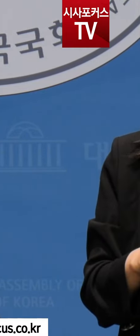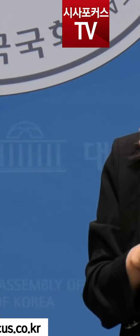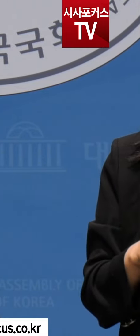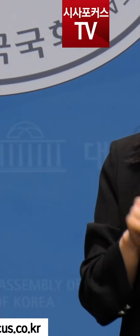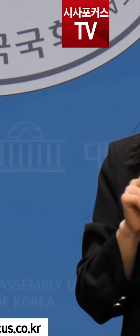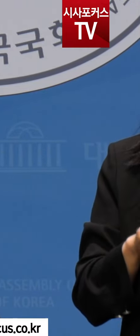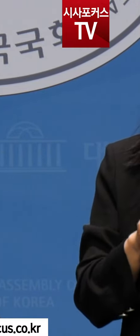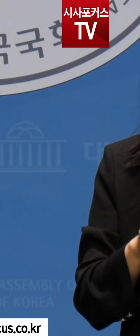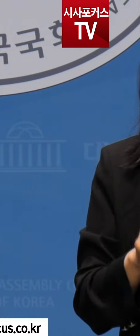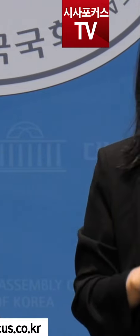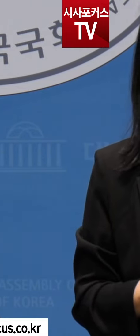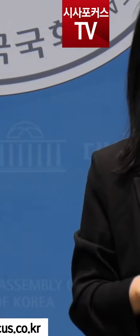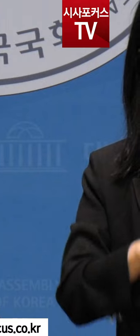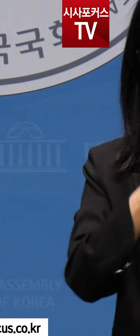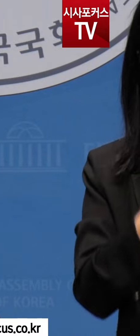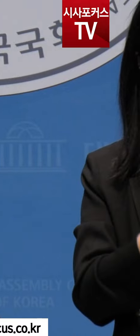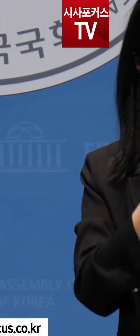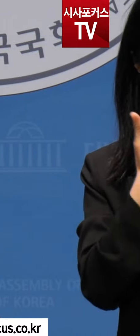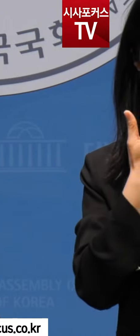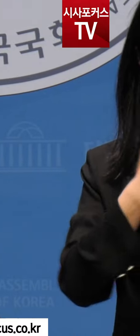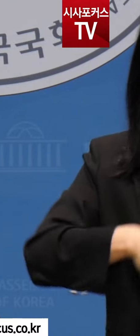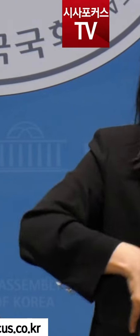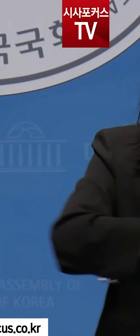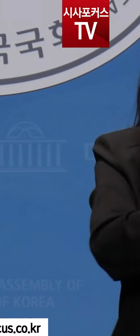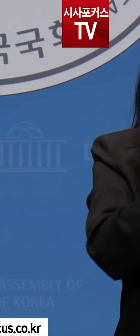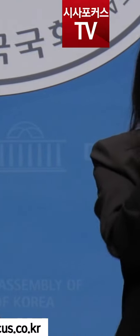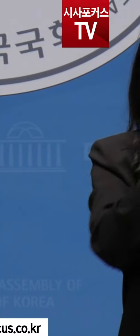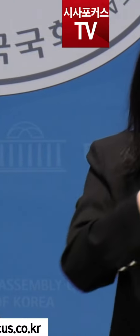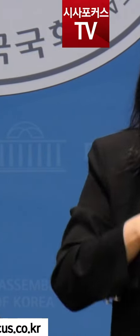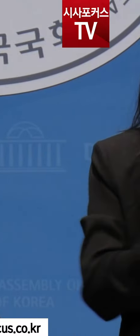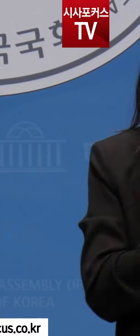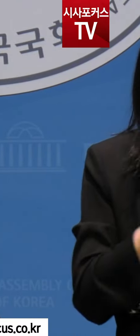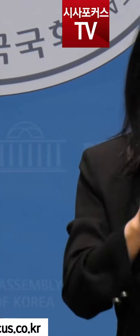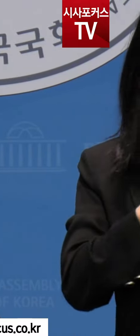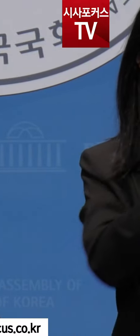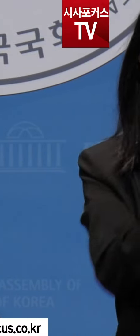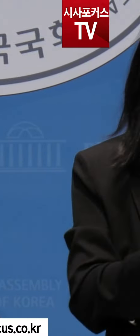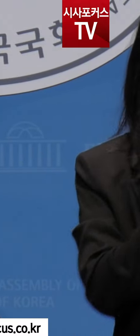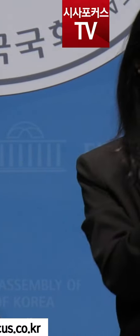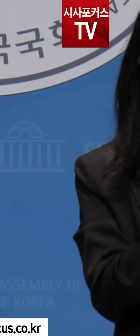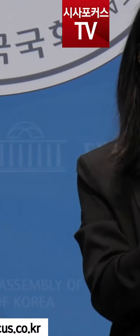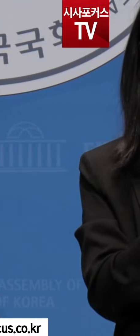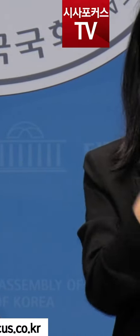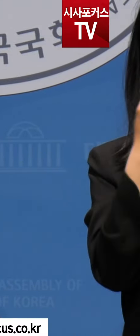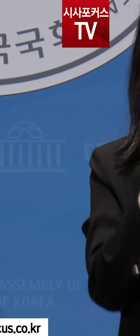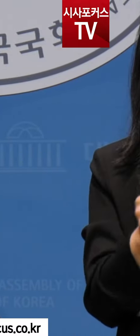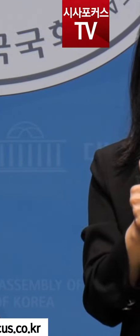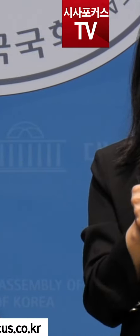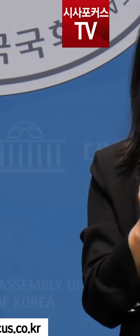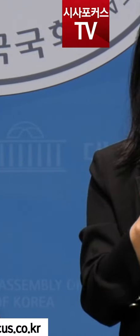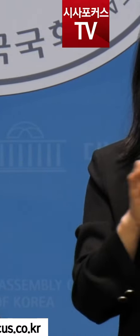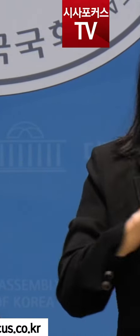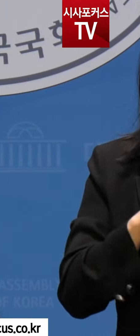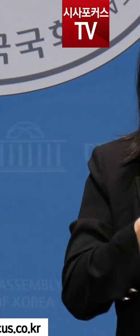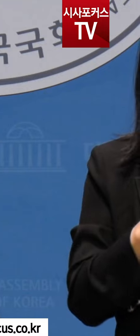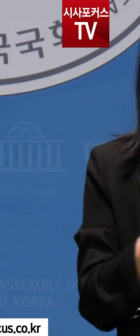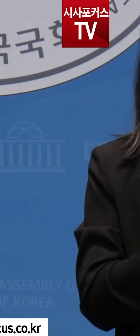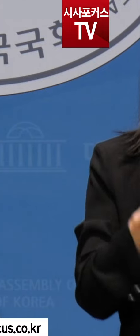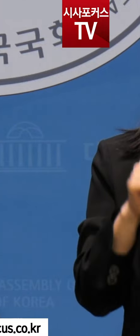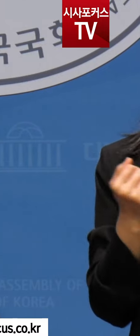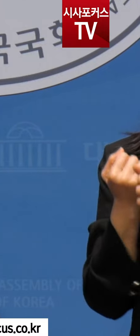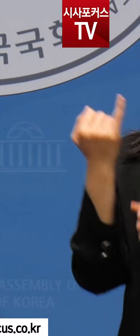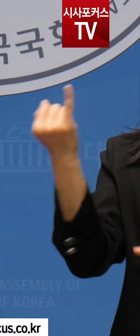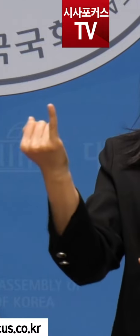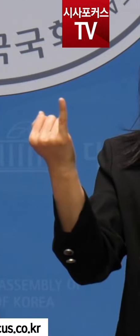대해서는 없는 죄도 만들어 테러나 다름없는 수사와 기소를 일삼는 번뜩이는 검찰의 칼날이 김건희 여사